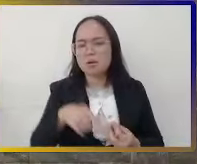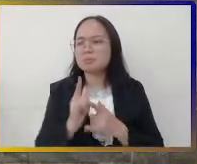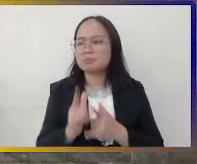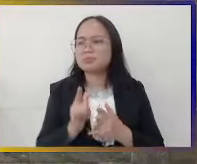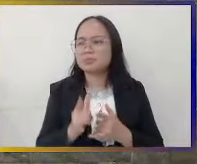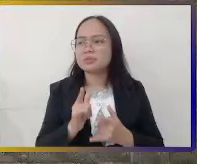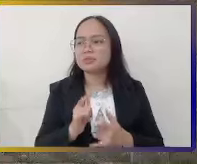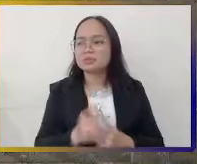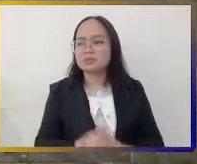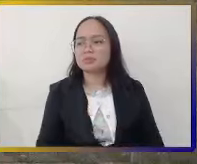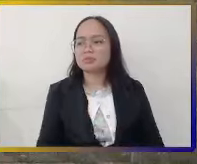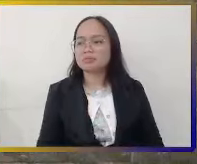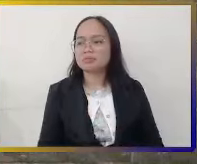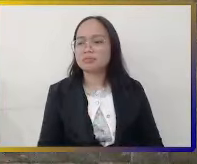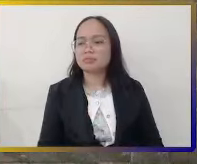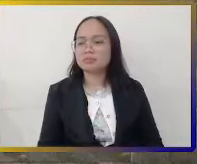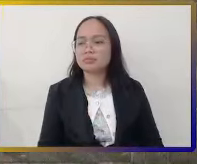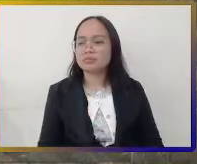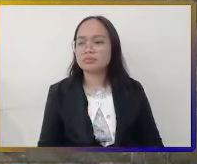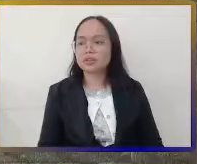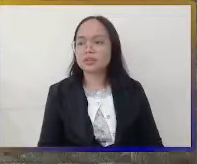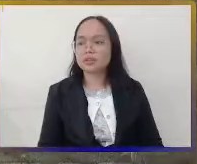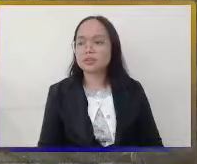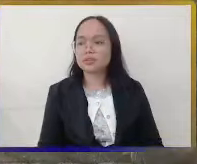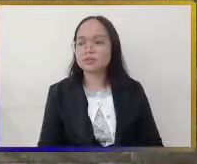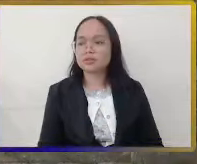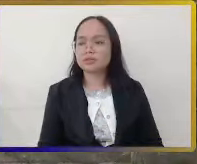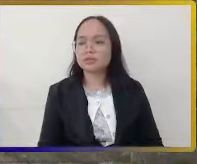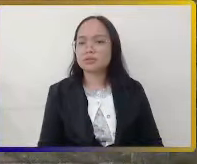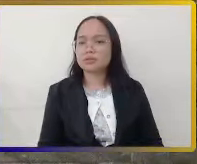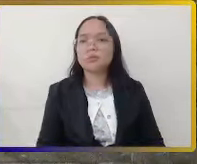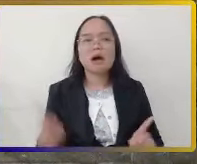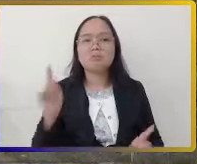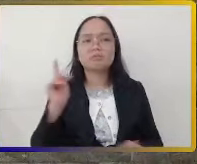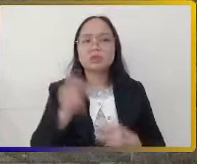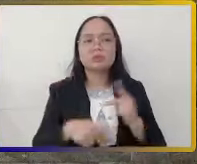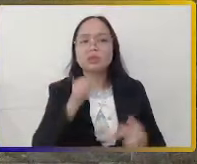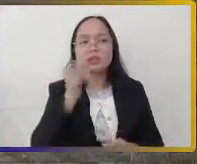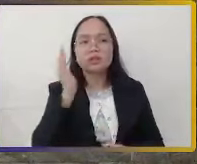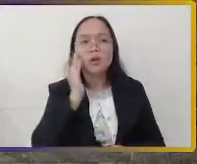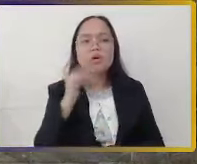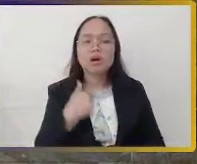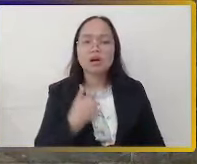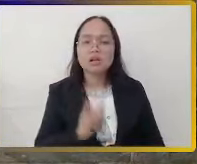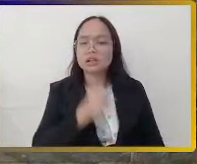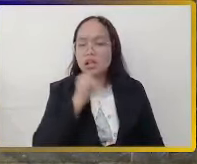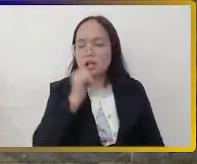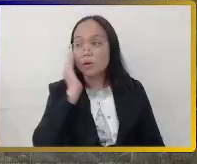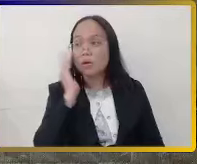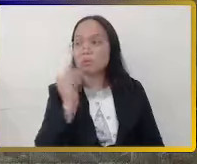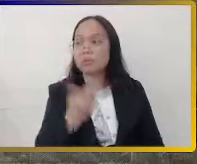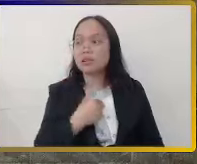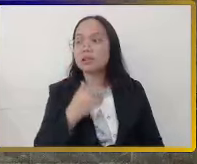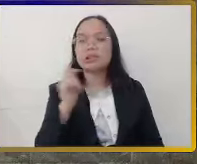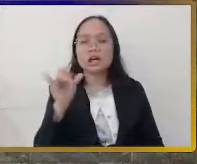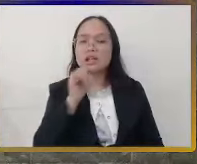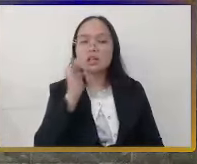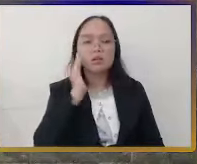yan. But listen to me now, they don't know us. They don't know me, they don't know you.